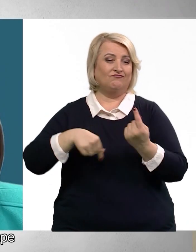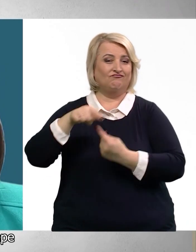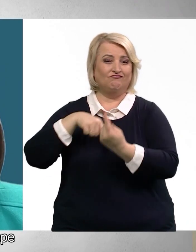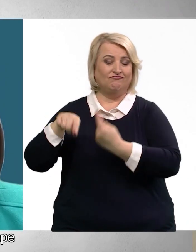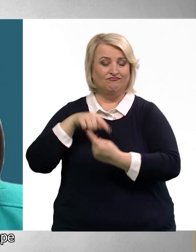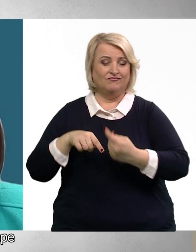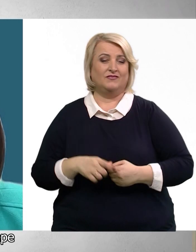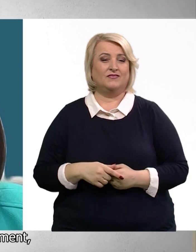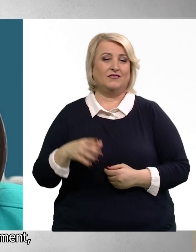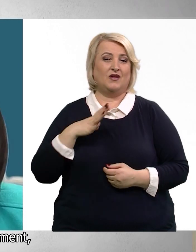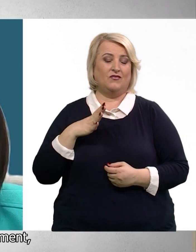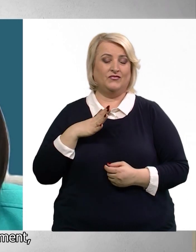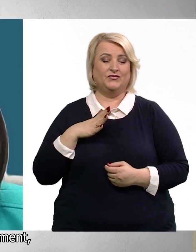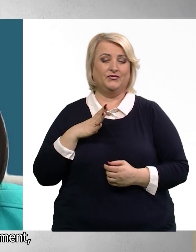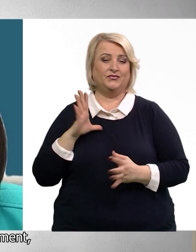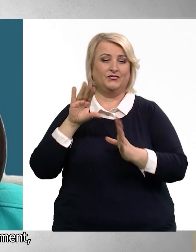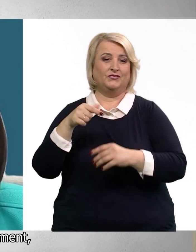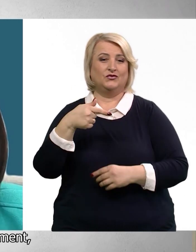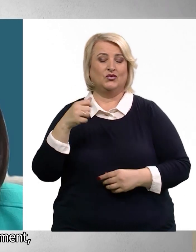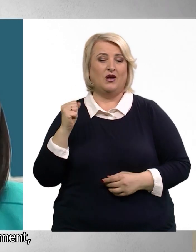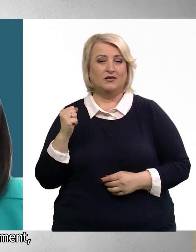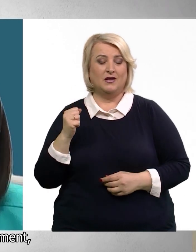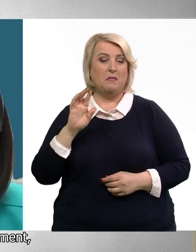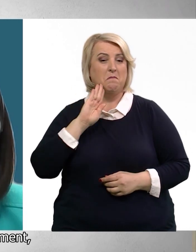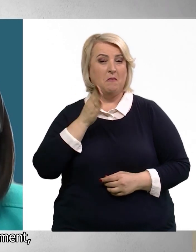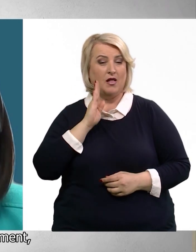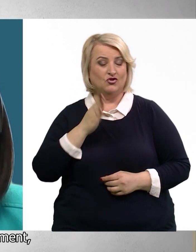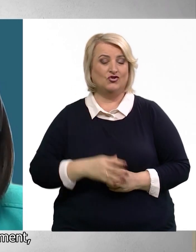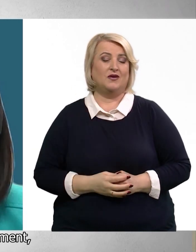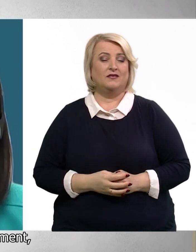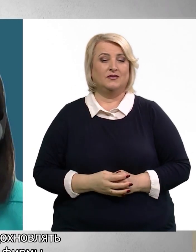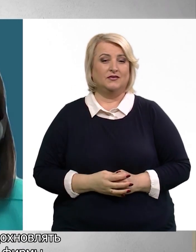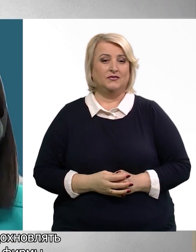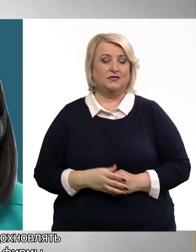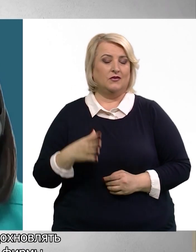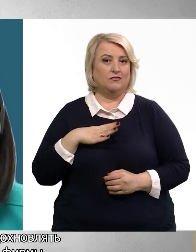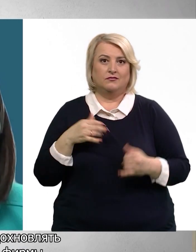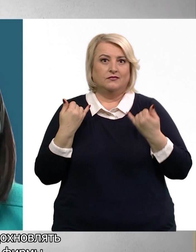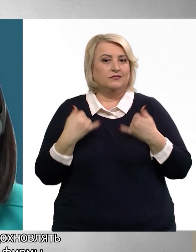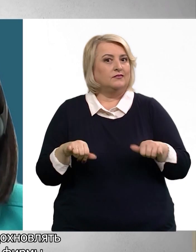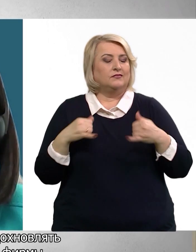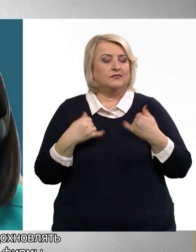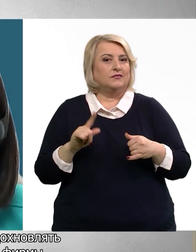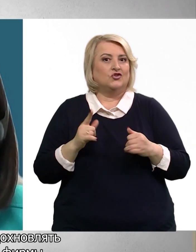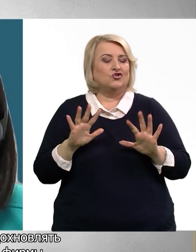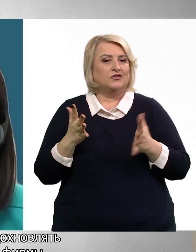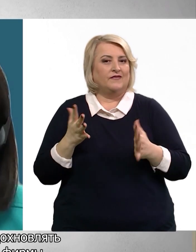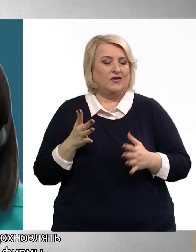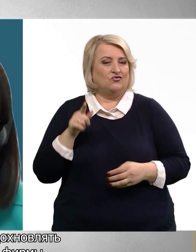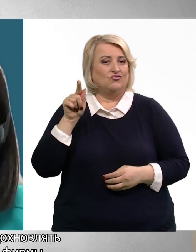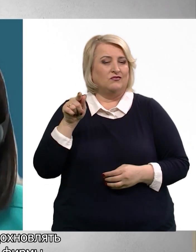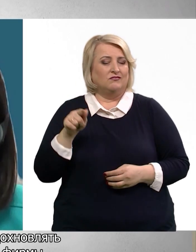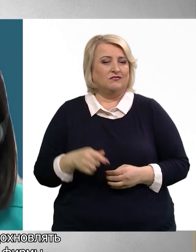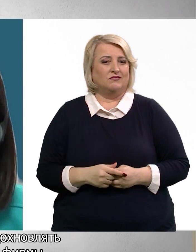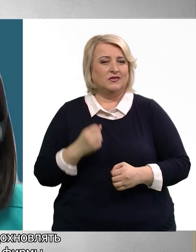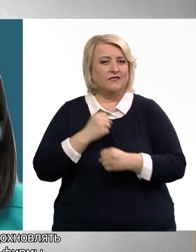domeniul de antreprenoriat, am întâlnit Junior Achievement în Belgia și am rămas impresionată de ceea ce se